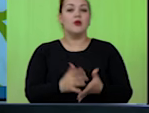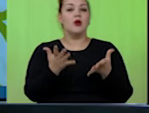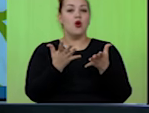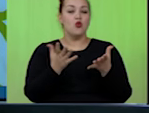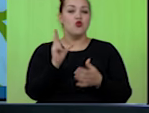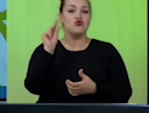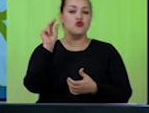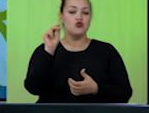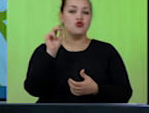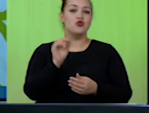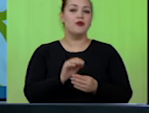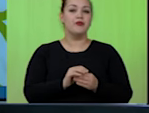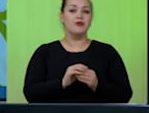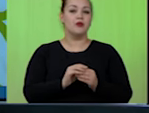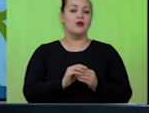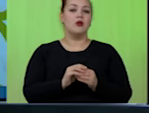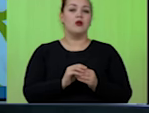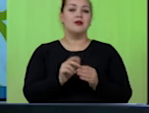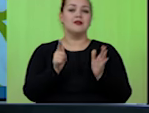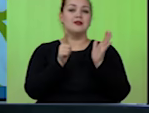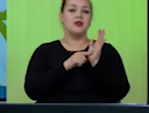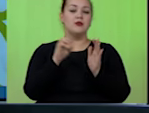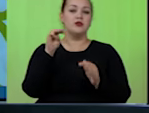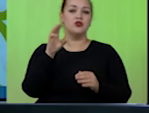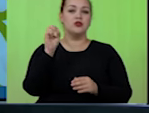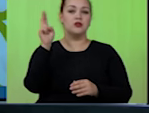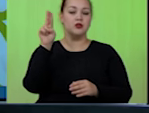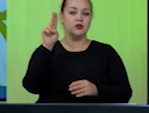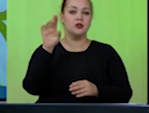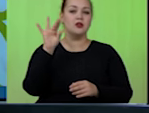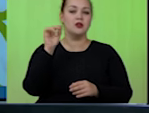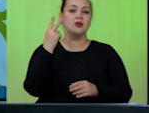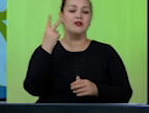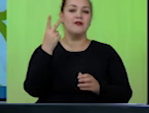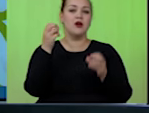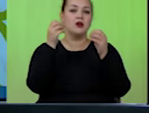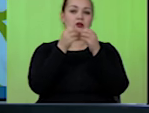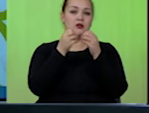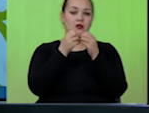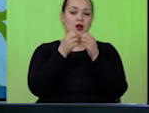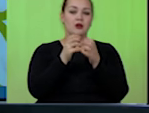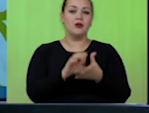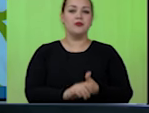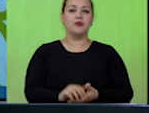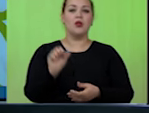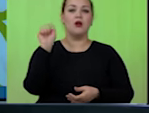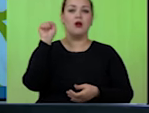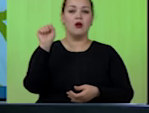Какое число содержит 7000 единиц и 2 десятка? А.